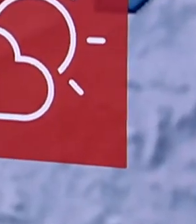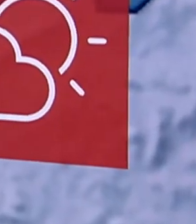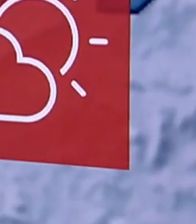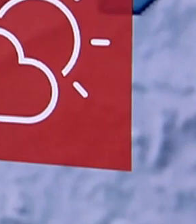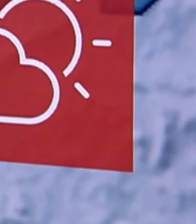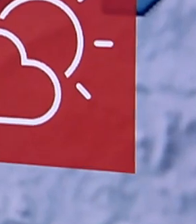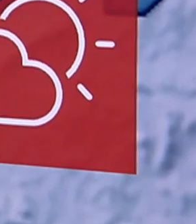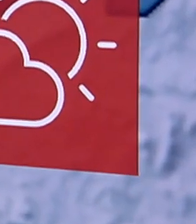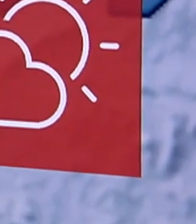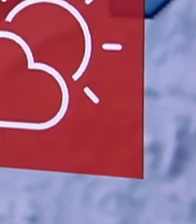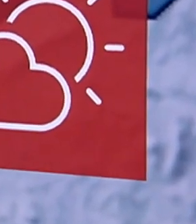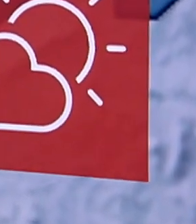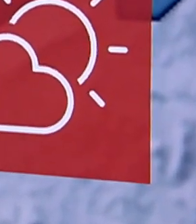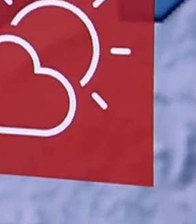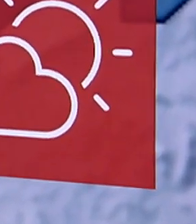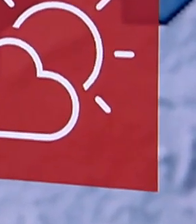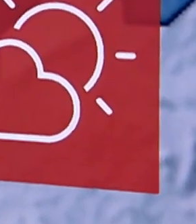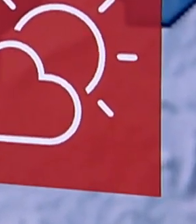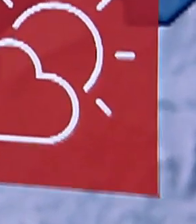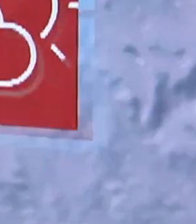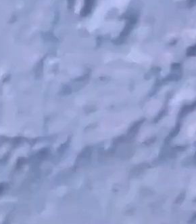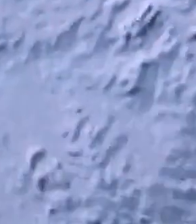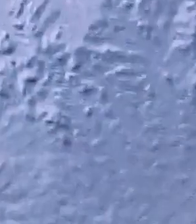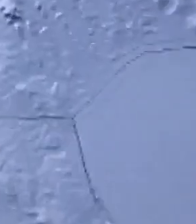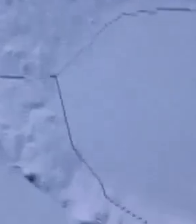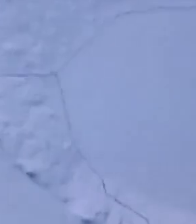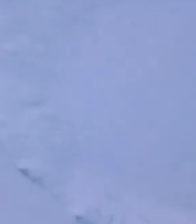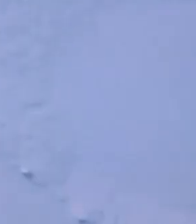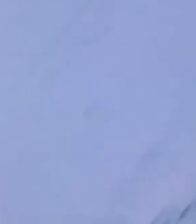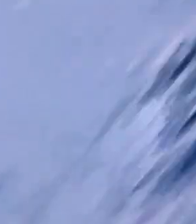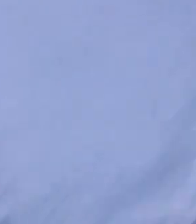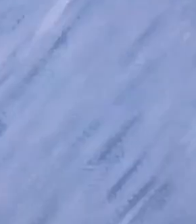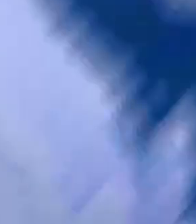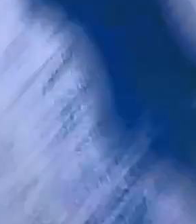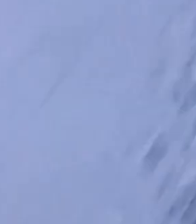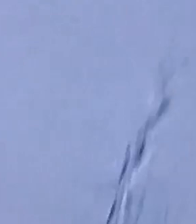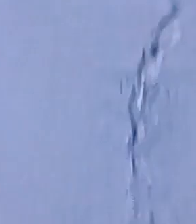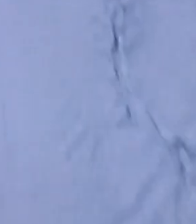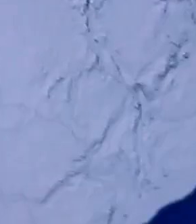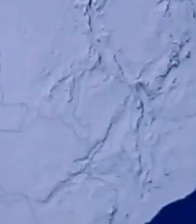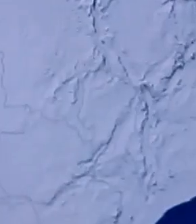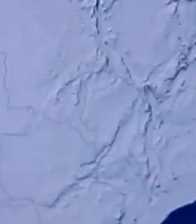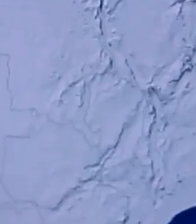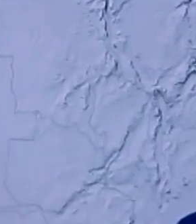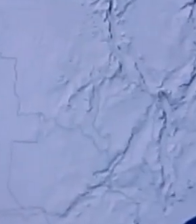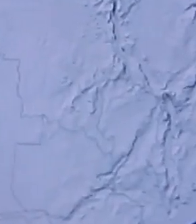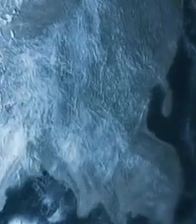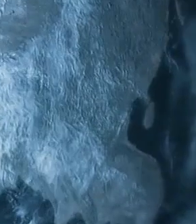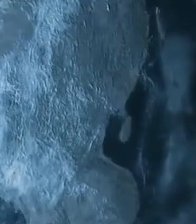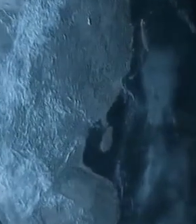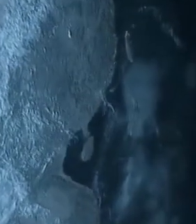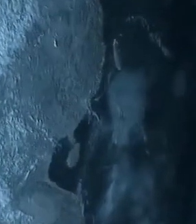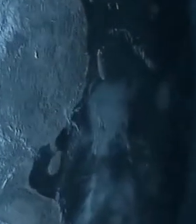күндіз 26, түнде 11 градус жылы. Назар аударып тыңдағандарыңызға рахмет, ұлттық арна қосулы болсын.